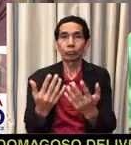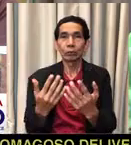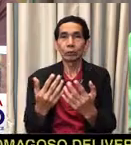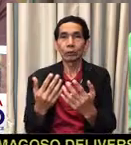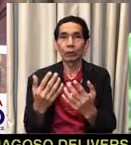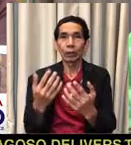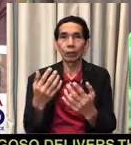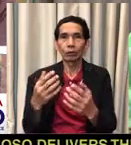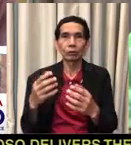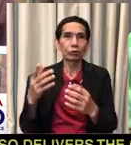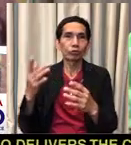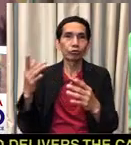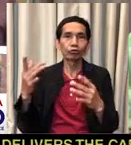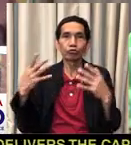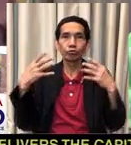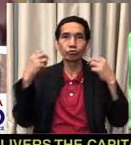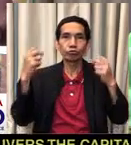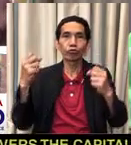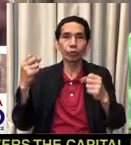alarm, malatasing alarm.